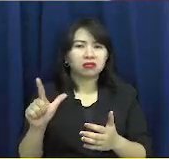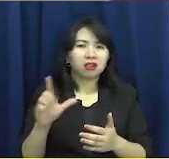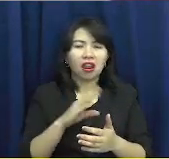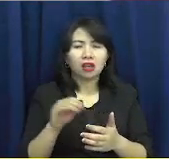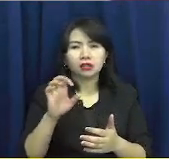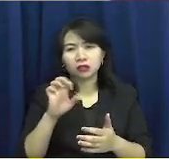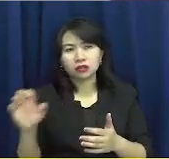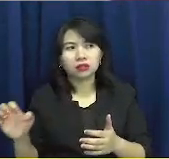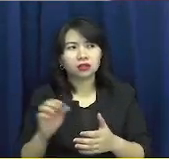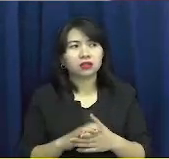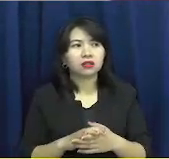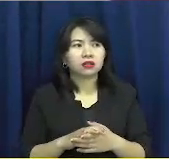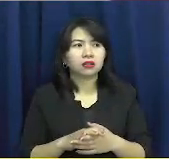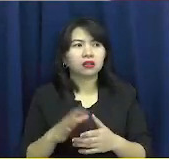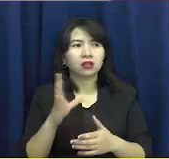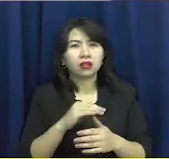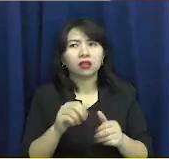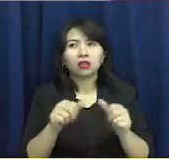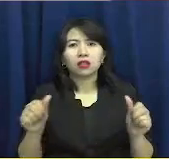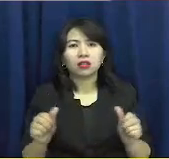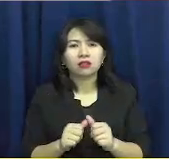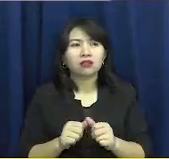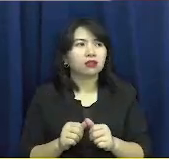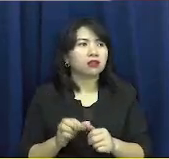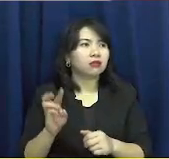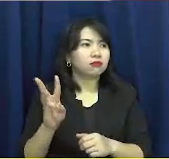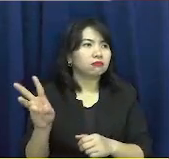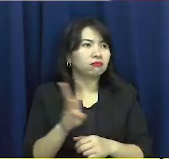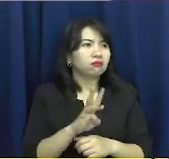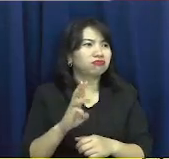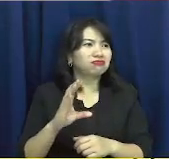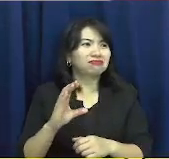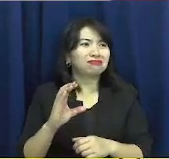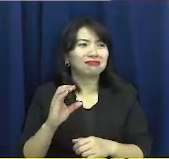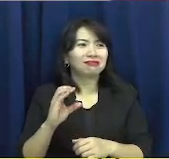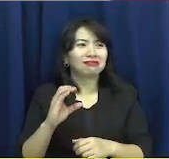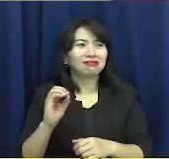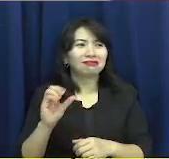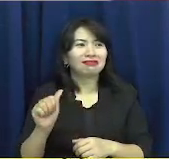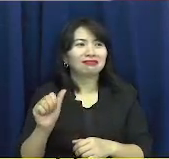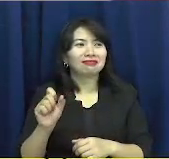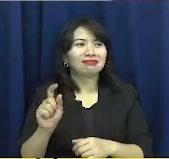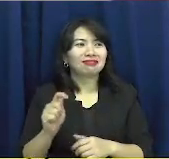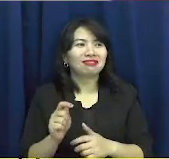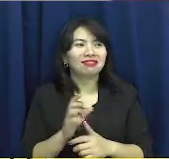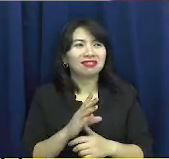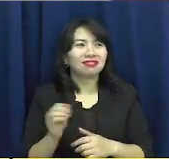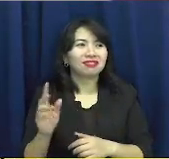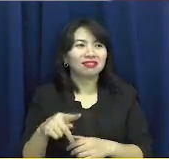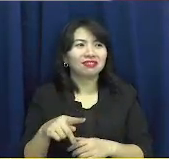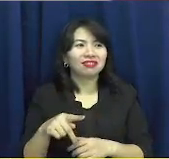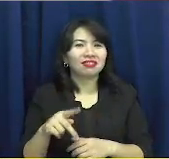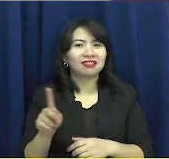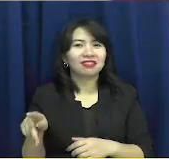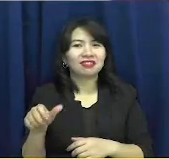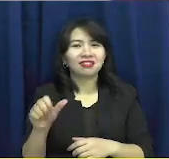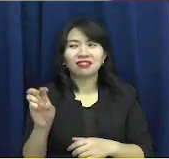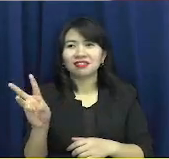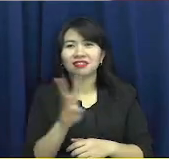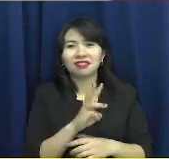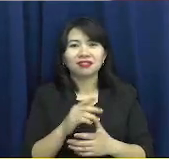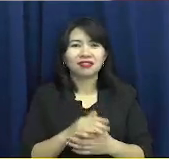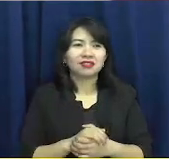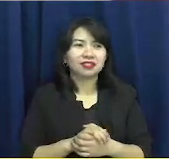kayo sa area ng west coast, o nilagay kayo sa area ng Pasay West, o nilagay kayo sa area ng, sino